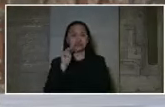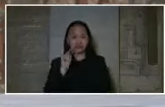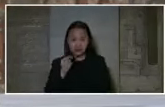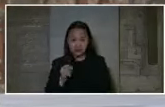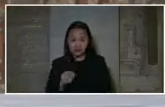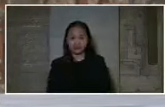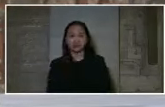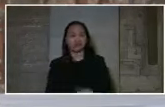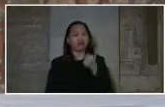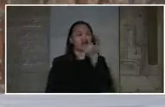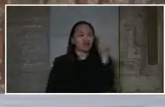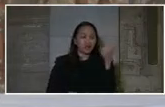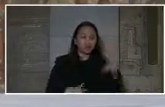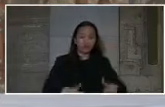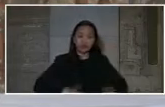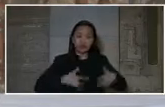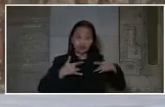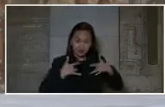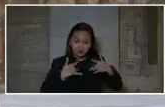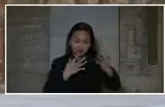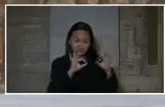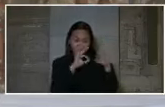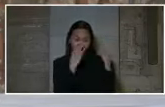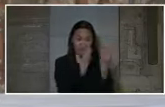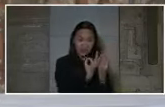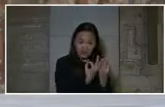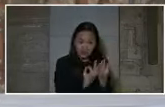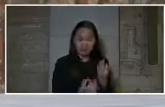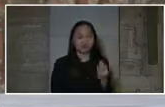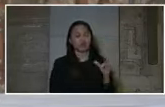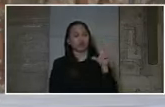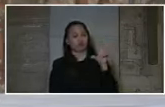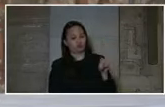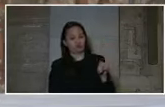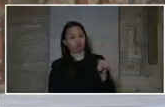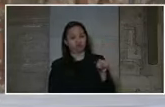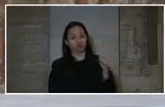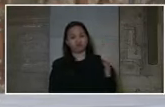nila ang buhay pag-aasawa.